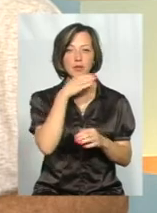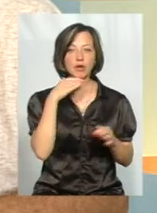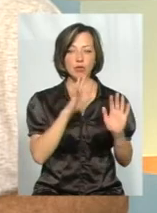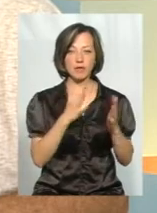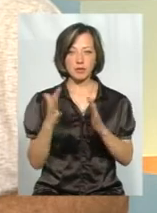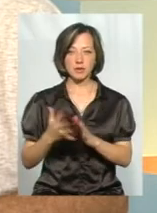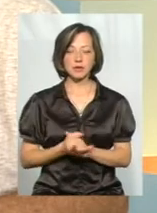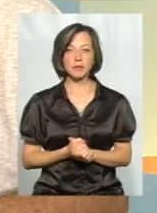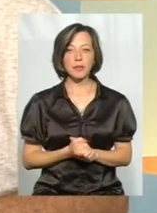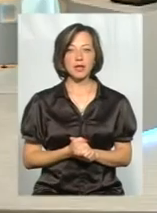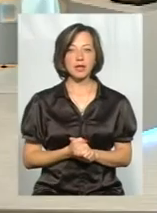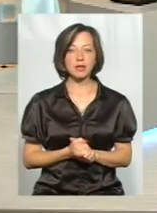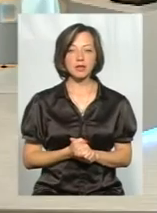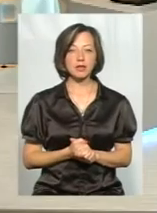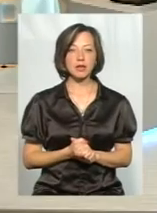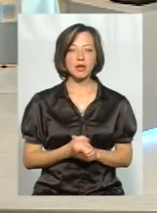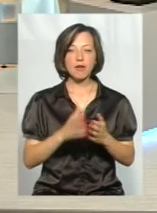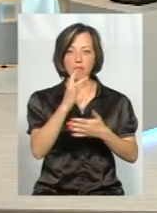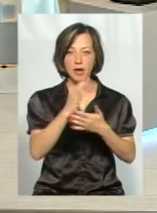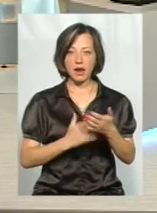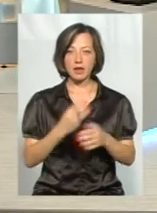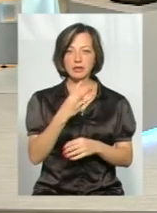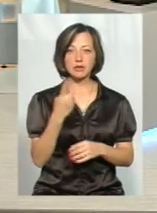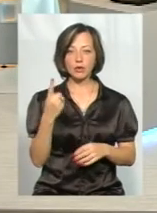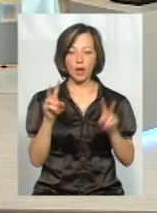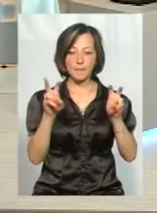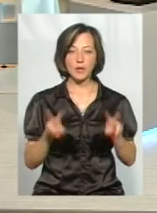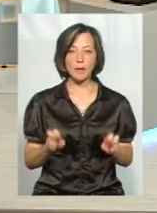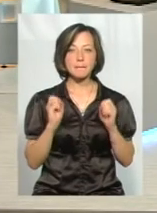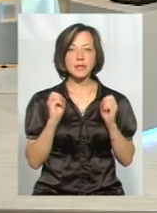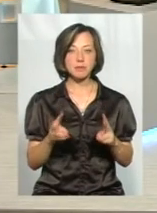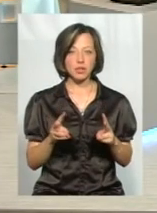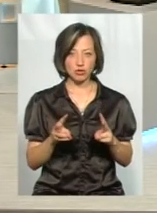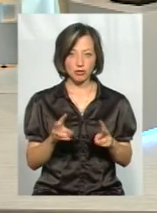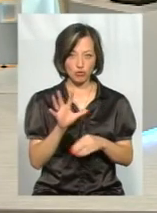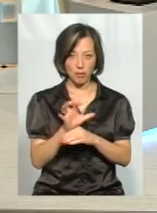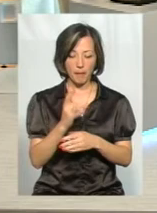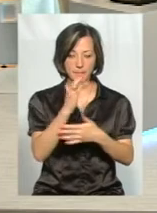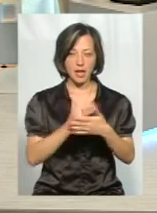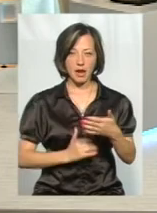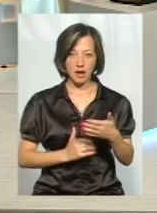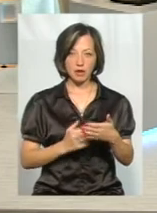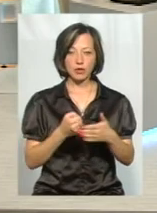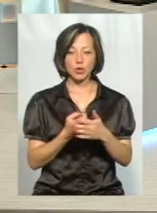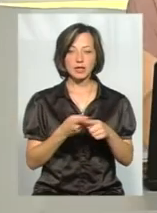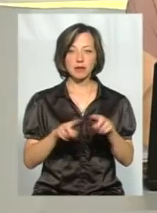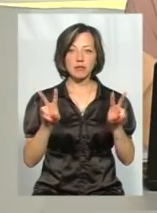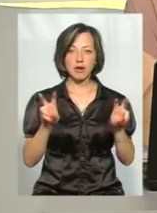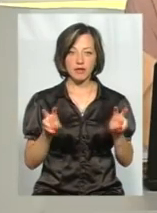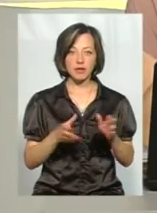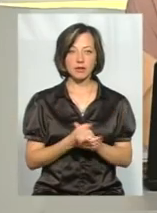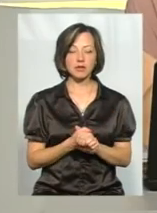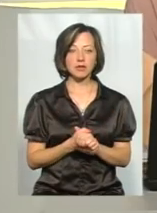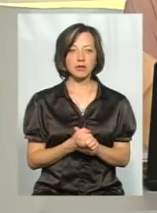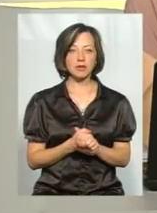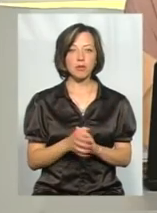випадках. Так, зрозуміло. І в переліку 31 порода потенційно небезпечних собак. У переліку маю на увазі до тих правил, про